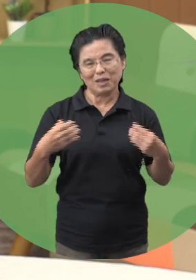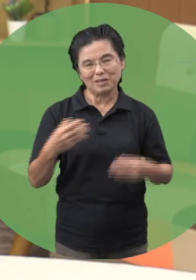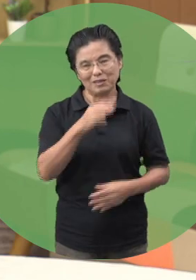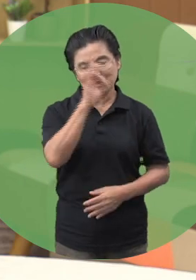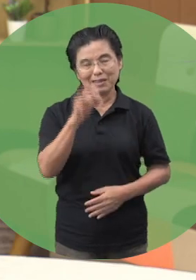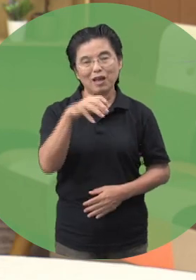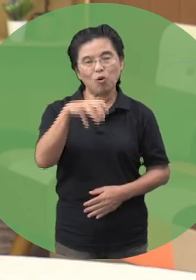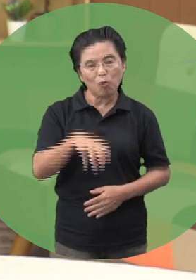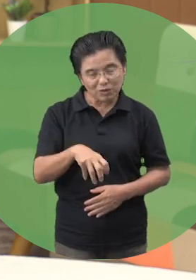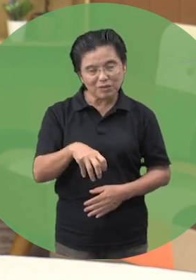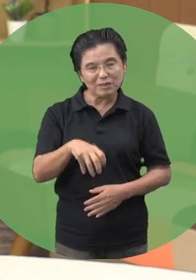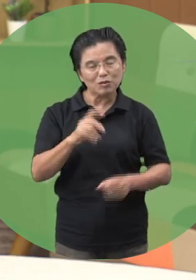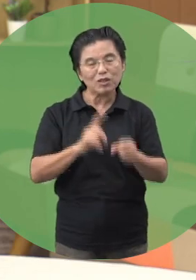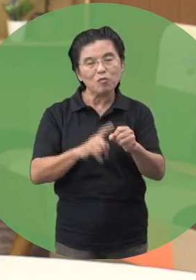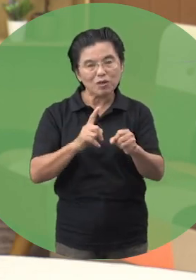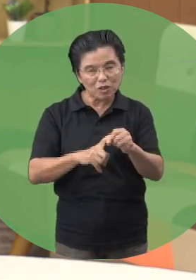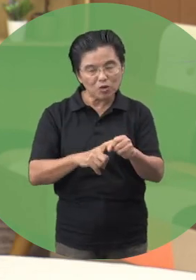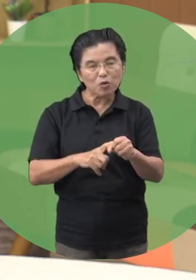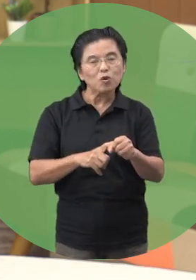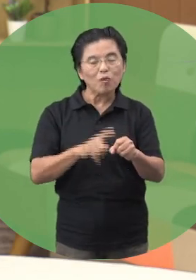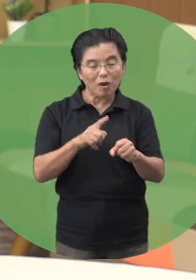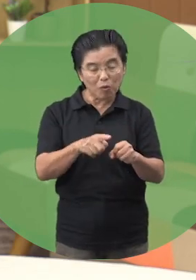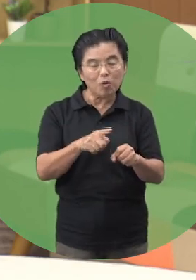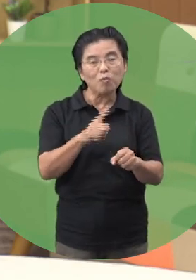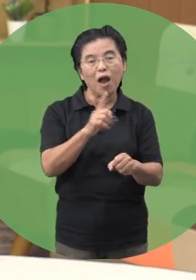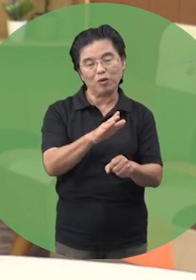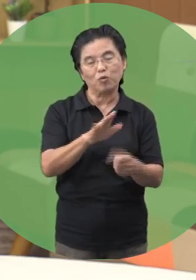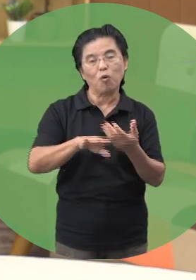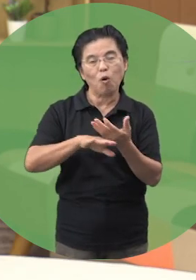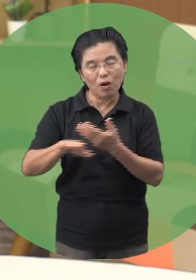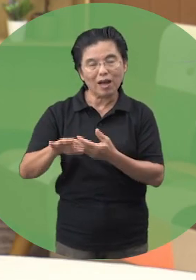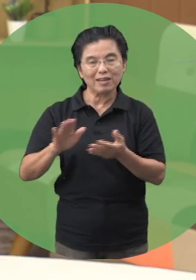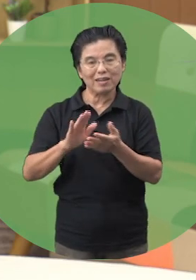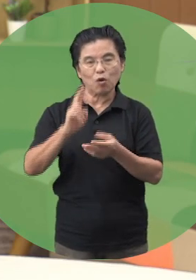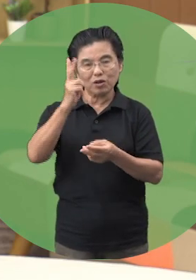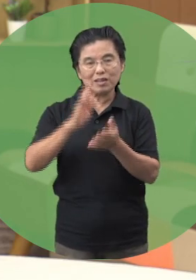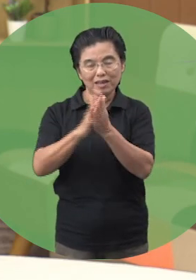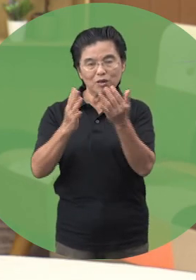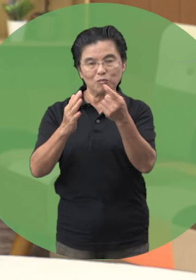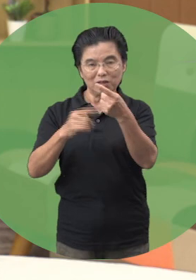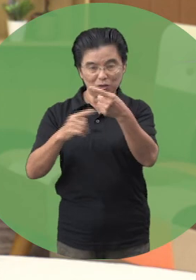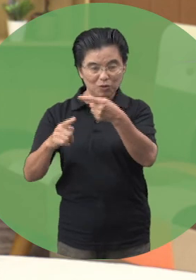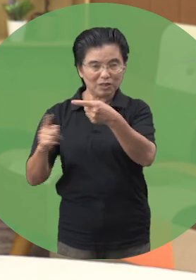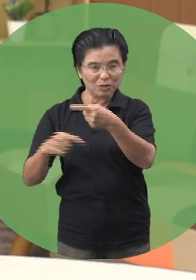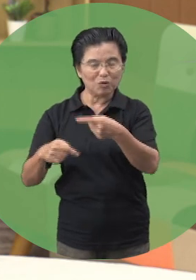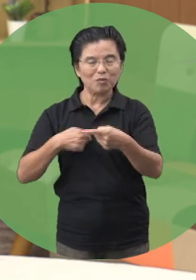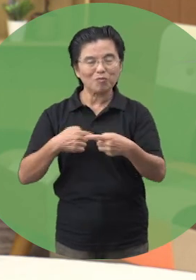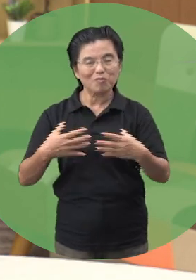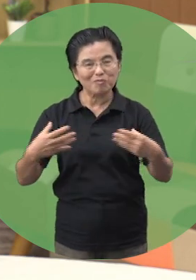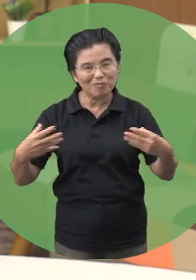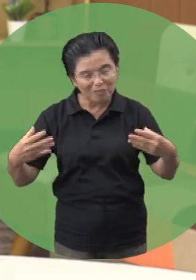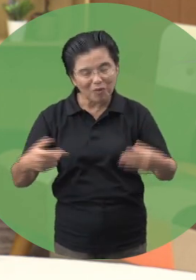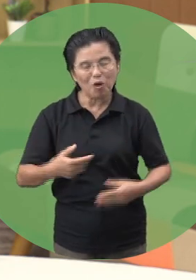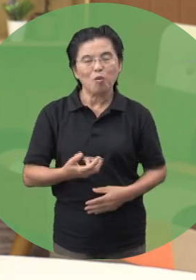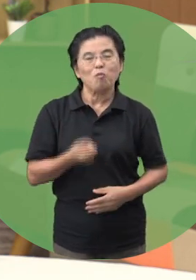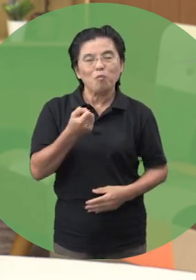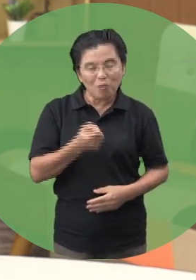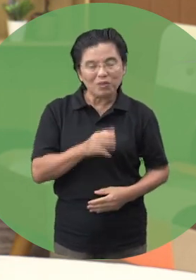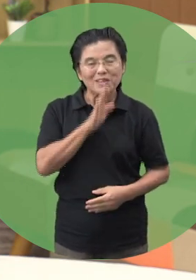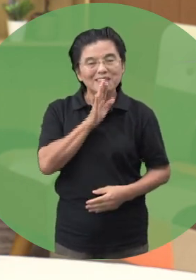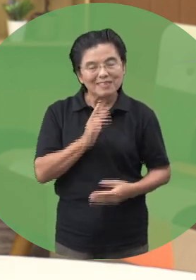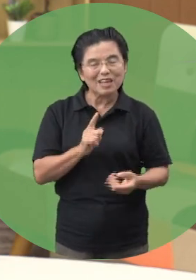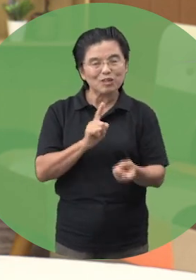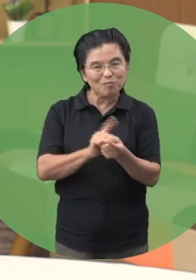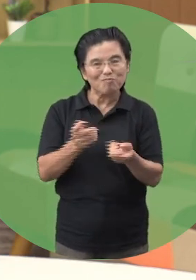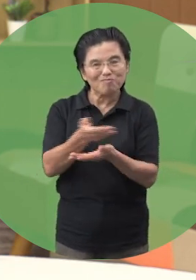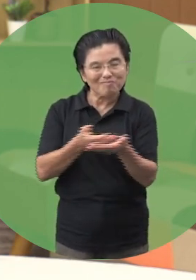地づくりには、こうした取り組み以外に、私たち県民一人一人が思いやりの気持ちを持って接することも大